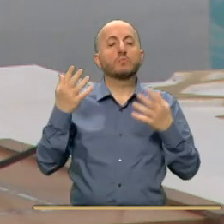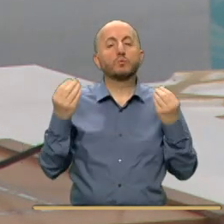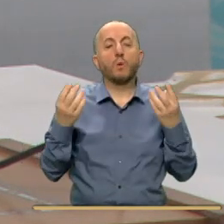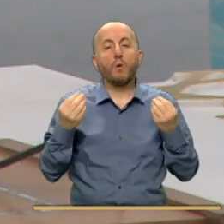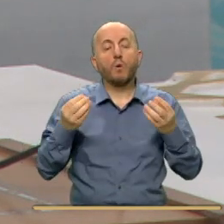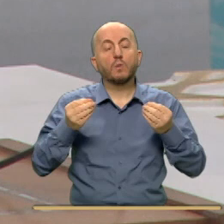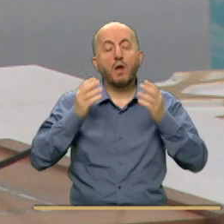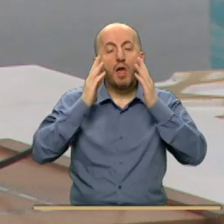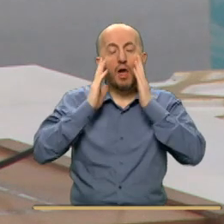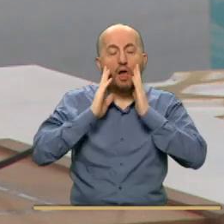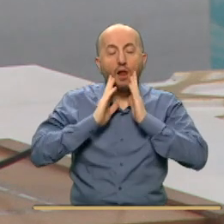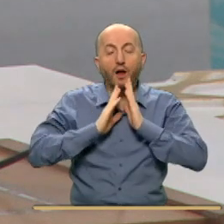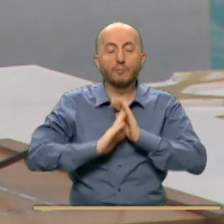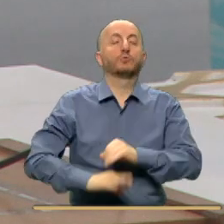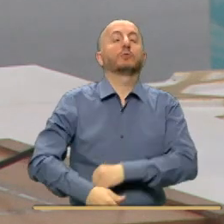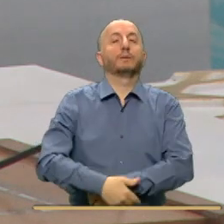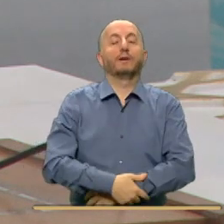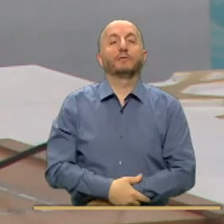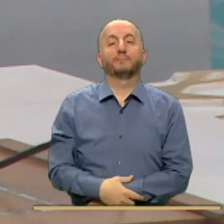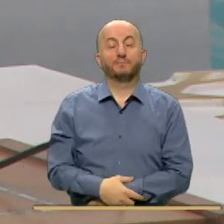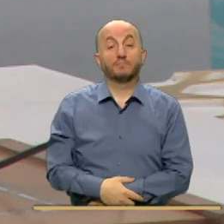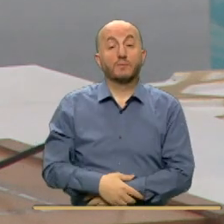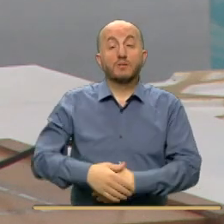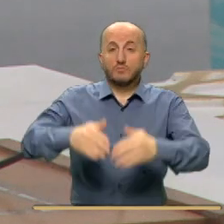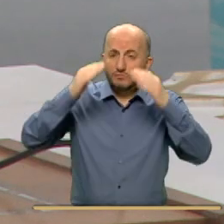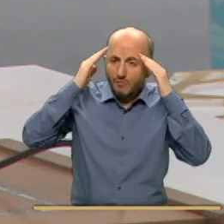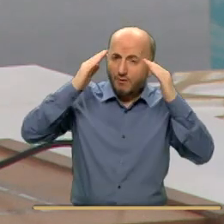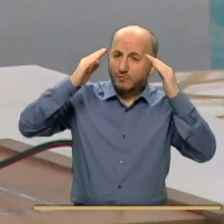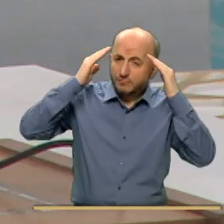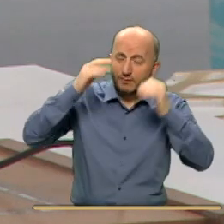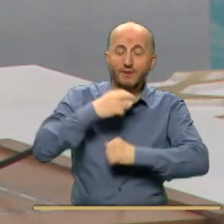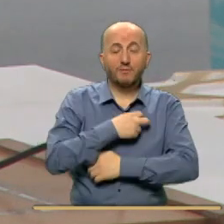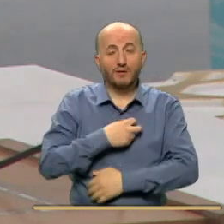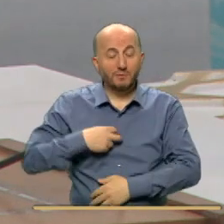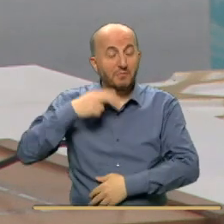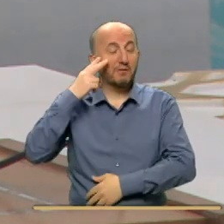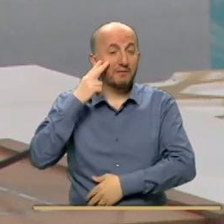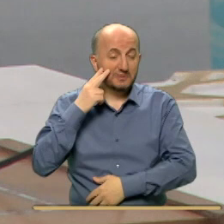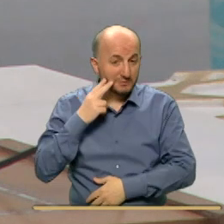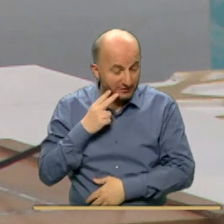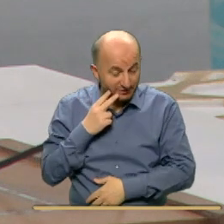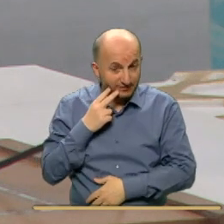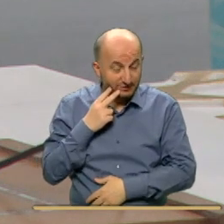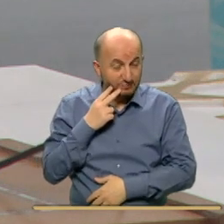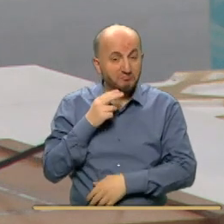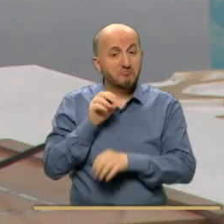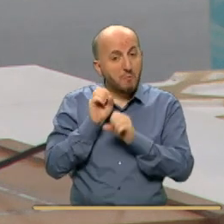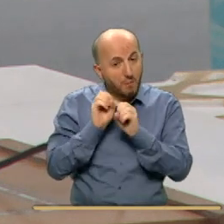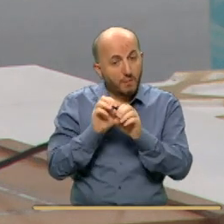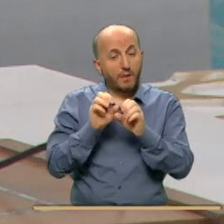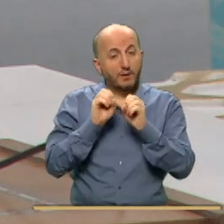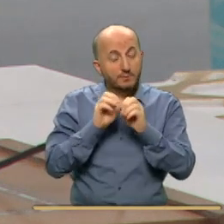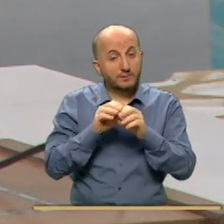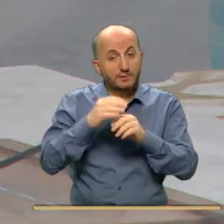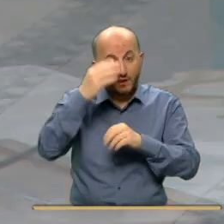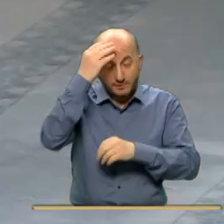ve hudutsuz hamdü senalar olsun. Salat ve selam Peygamberimiz, Efendimiz, rehberimiz